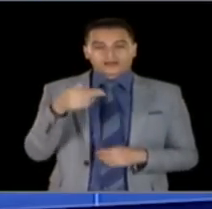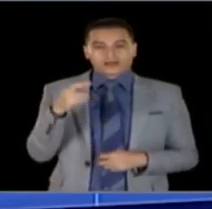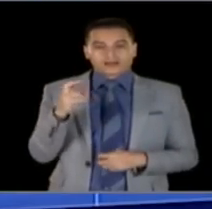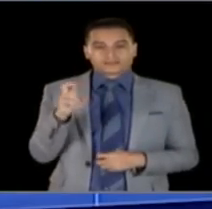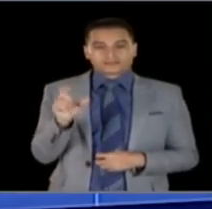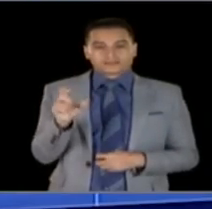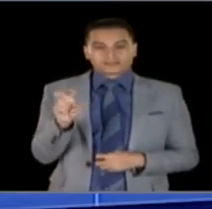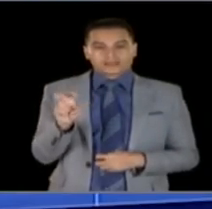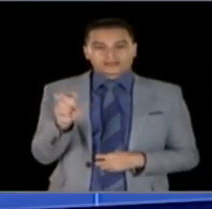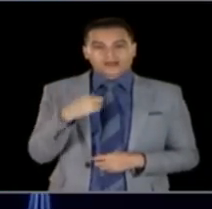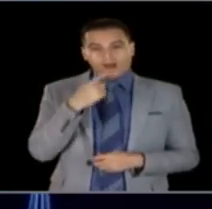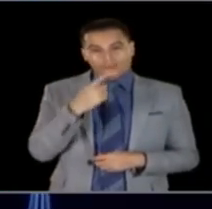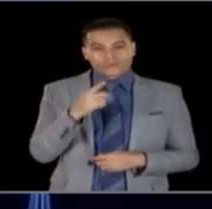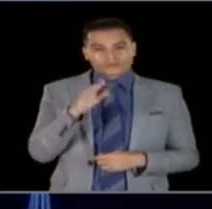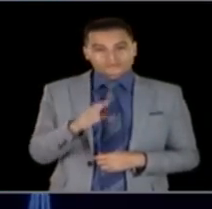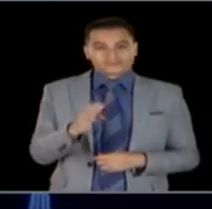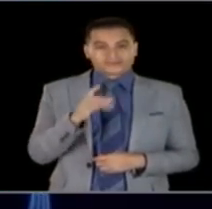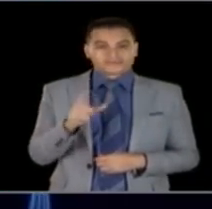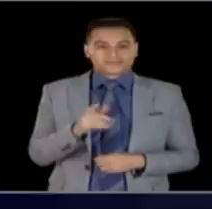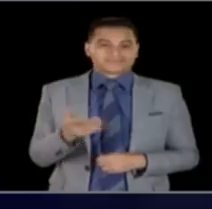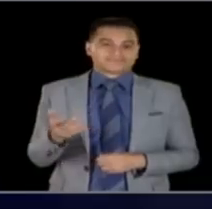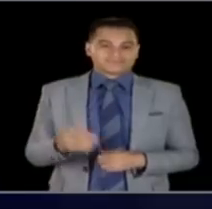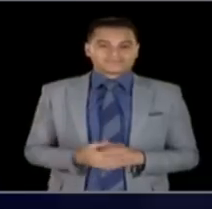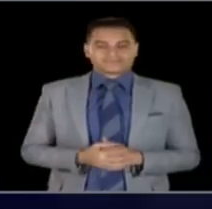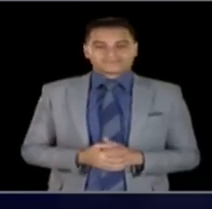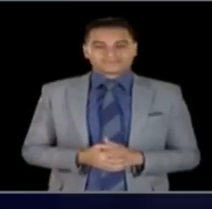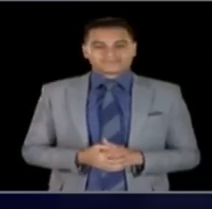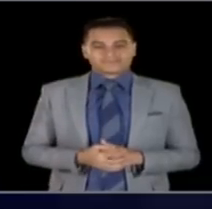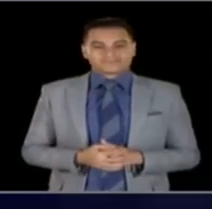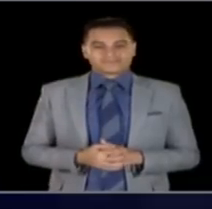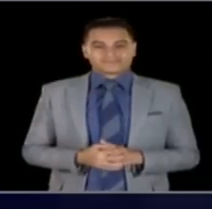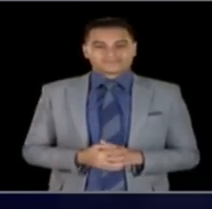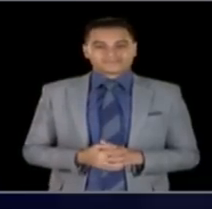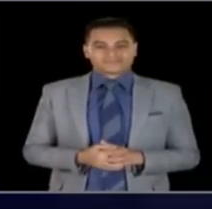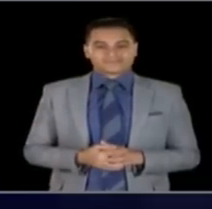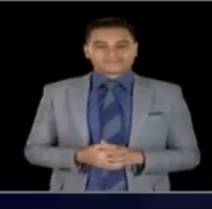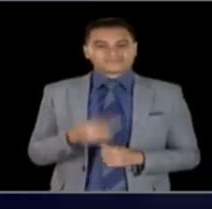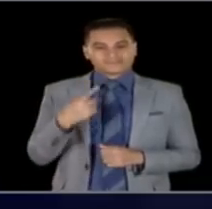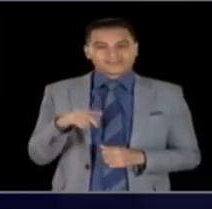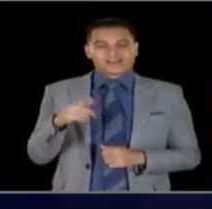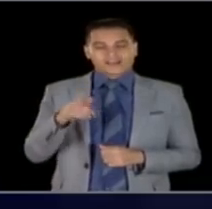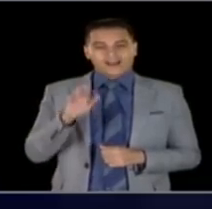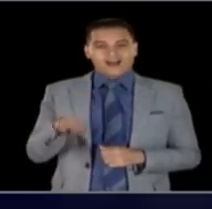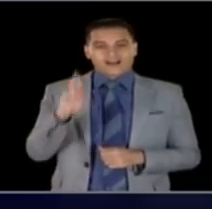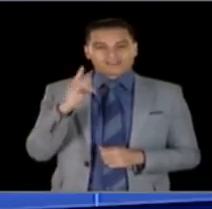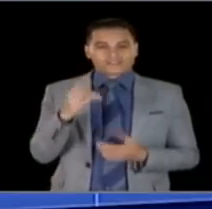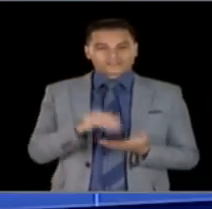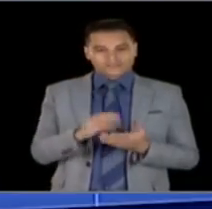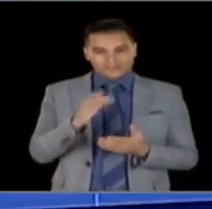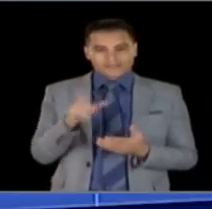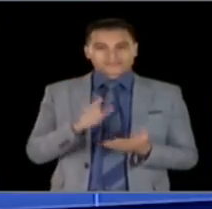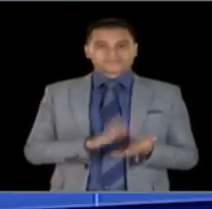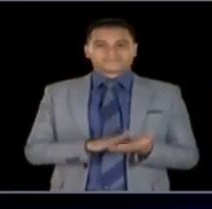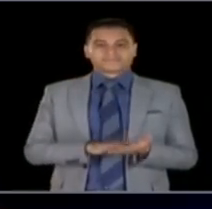صاعدة. شو أنا قلت لكم؟ غزنة من الاسم طبعا. أميرة برافو عليك، خطفت البازر وعشر نقط. إجابة